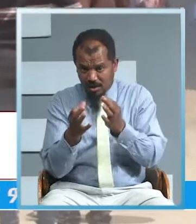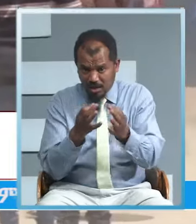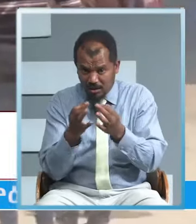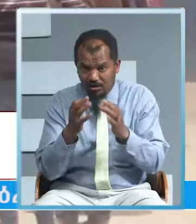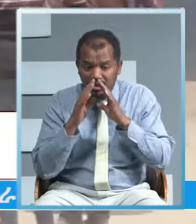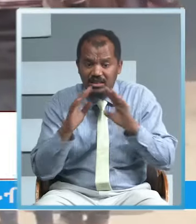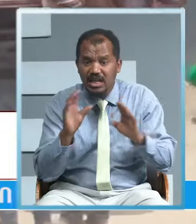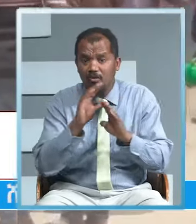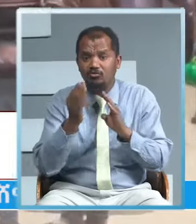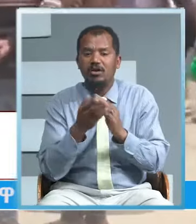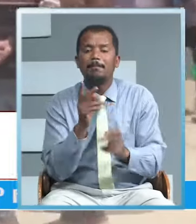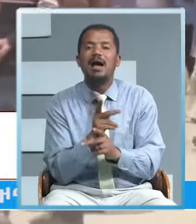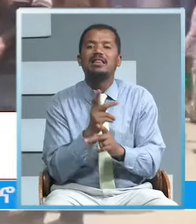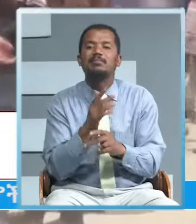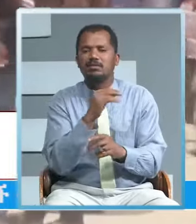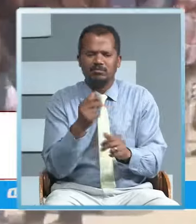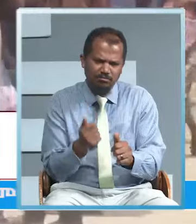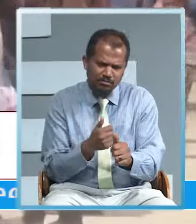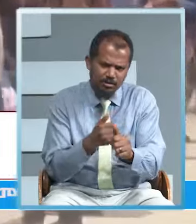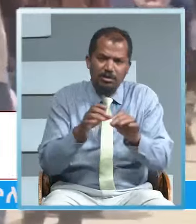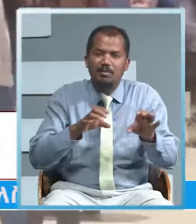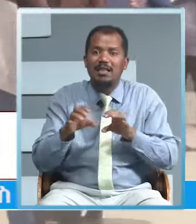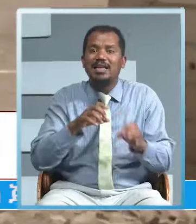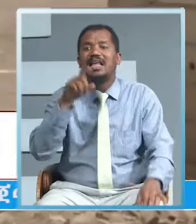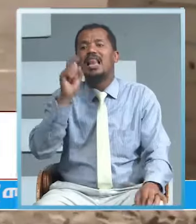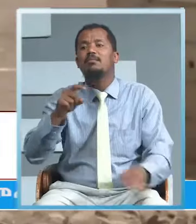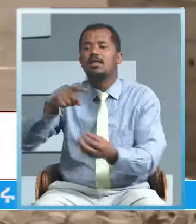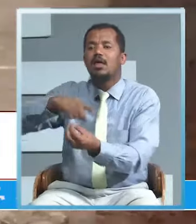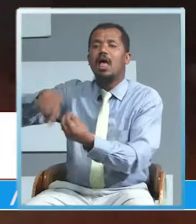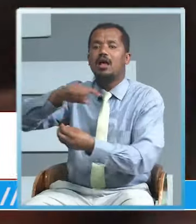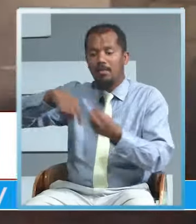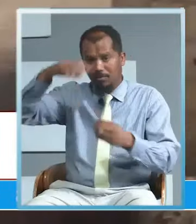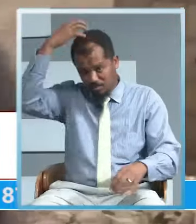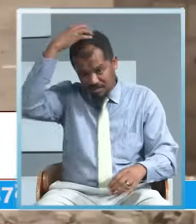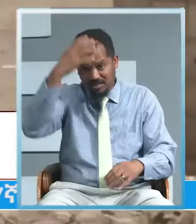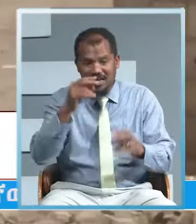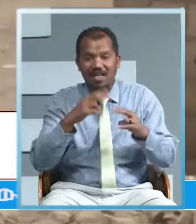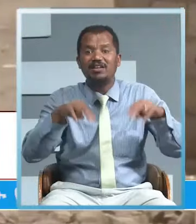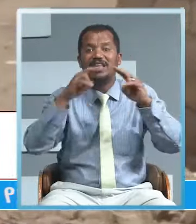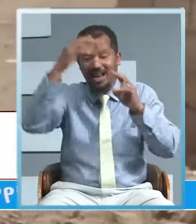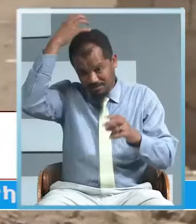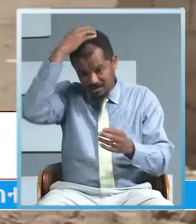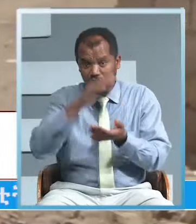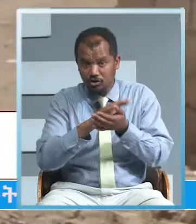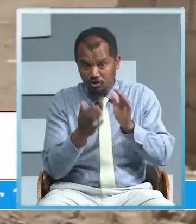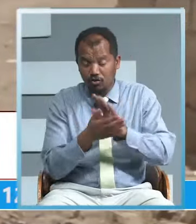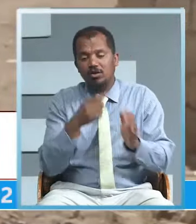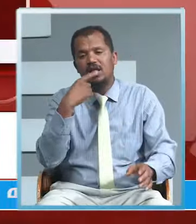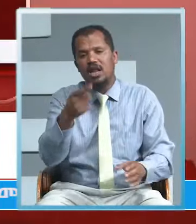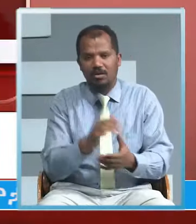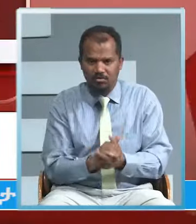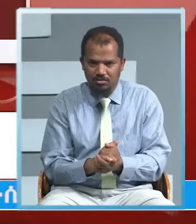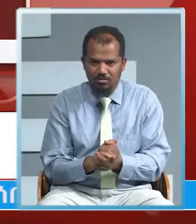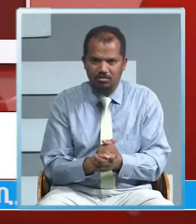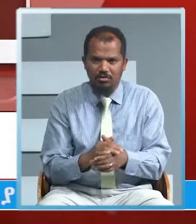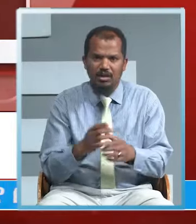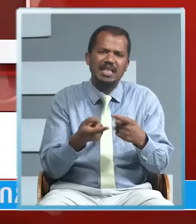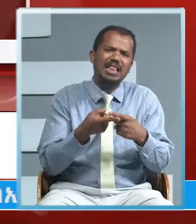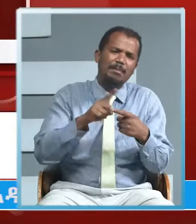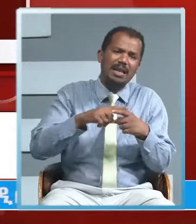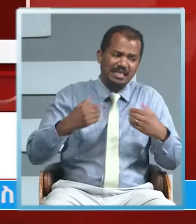ገልጸው የሰላም ሁኔታ ማስጠበቅና ክትትል ማድረግ ያለበት የአካባቢው መንግስትና የፌዴራል መንግስት እንደሆነ አመላክተዋል።